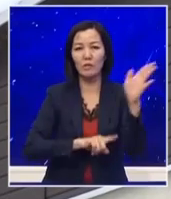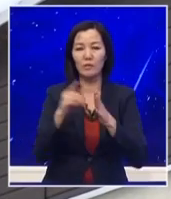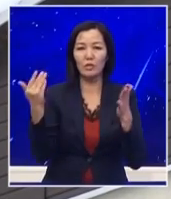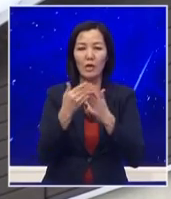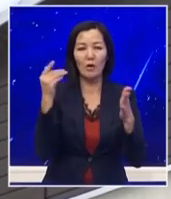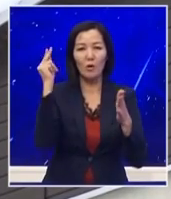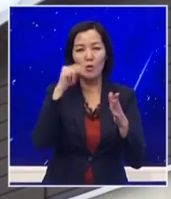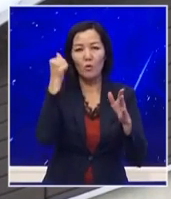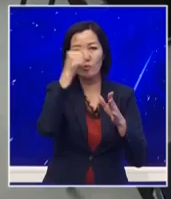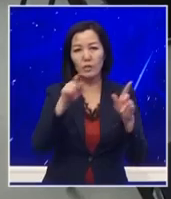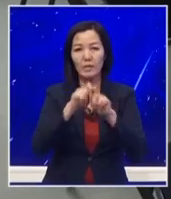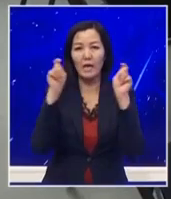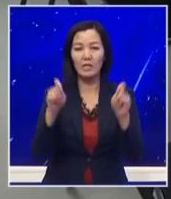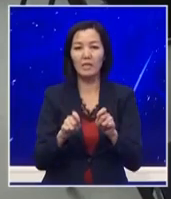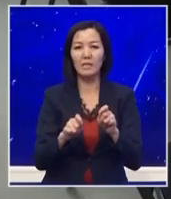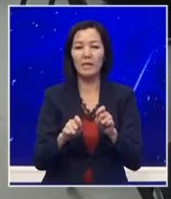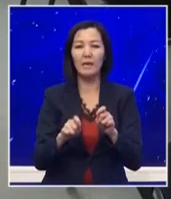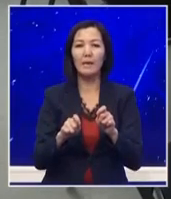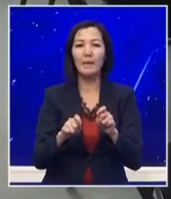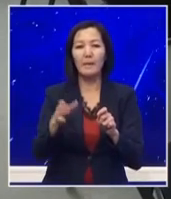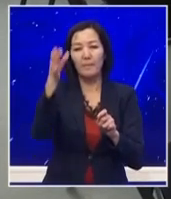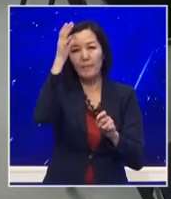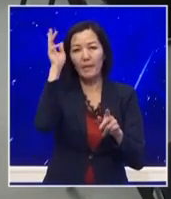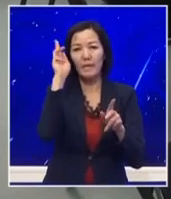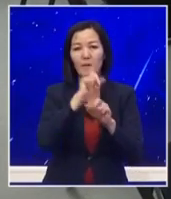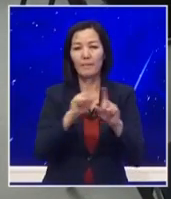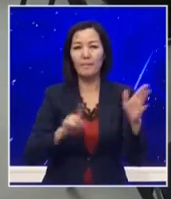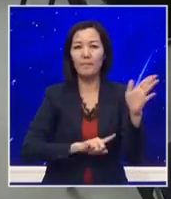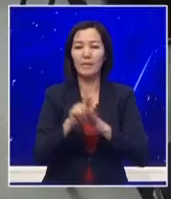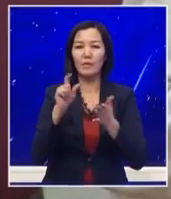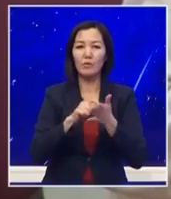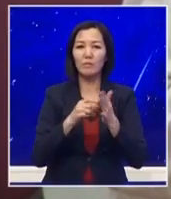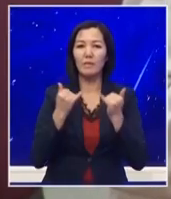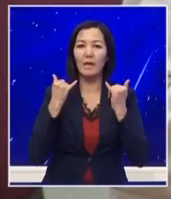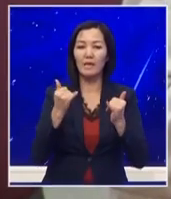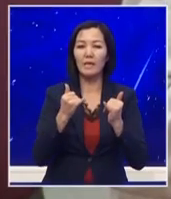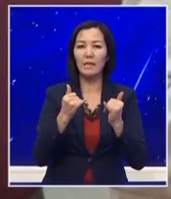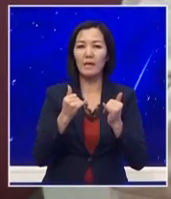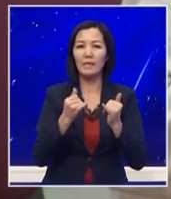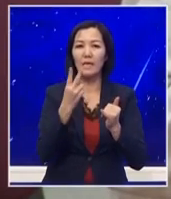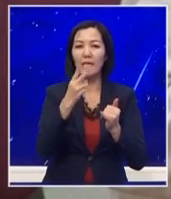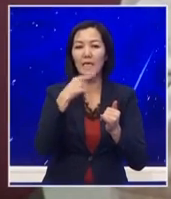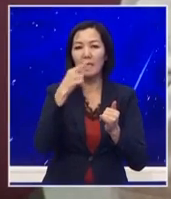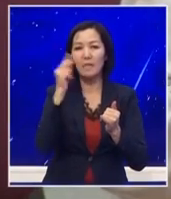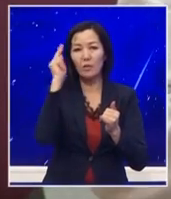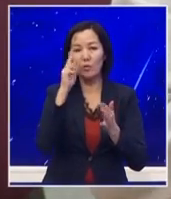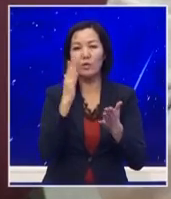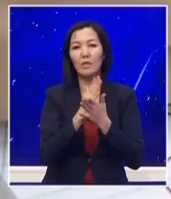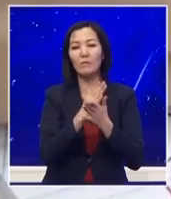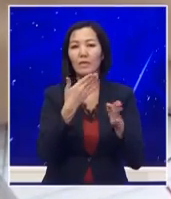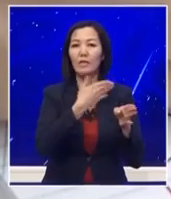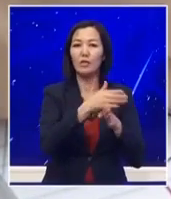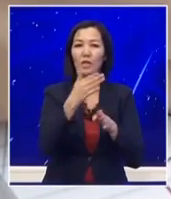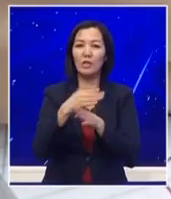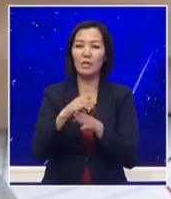жылында пайдалануға берілді. Баста айырмашылығы білім ошағы бастауыш сыныптарға арналған, тереңдетіп екі тілде оқытып жатыр. Жеке-жеке